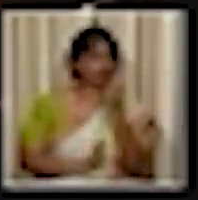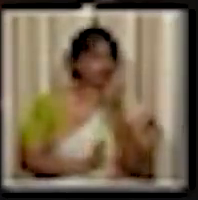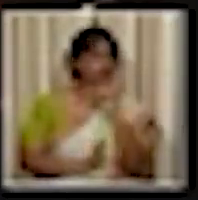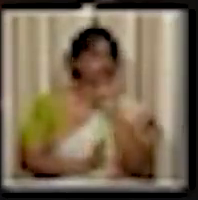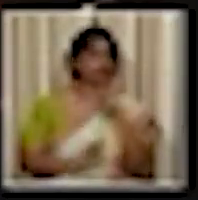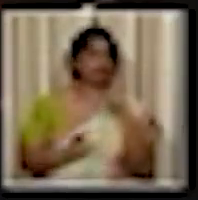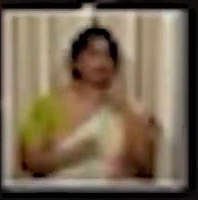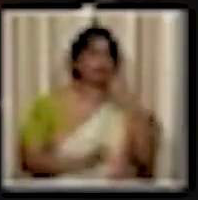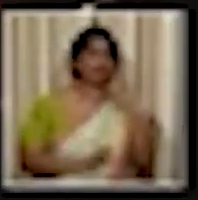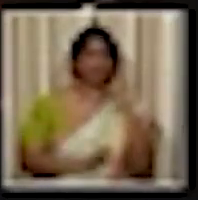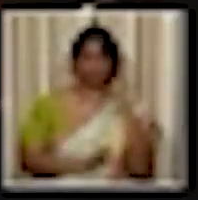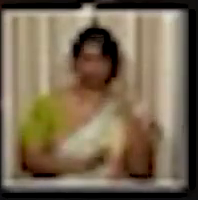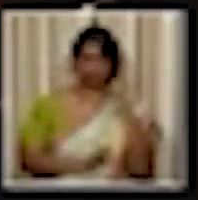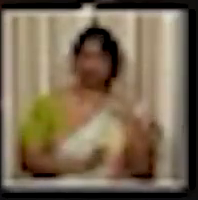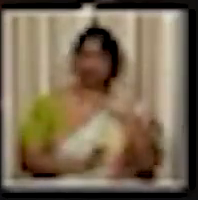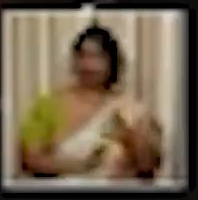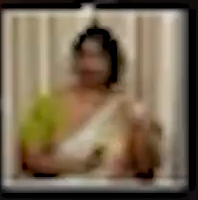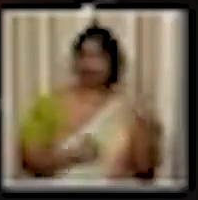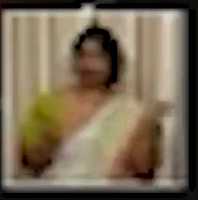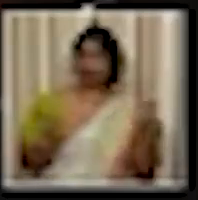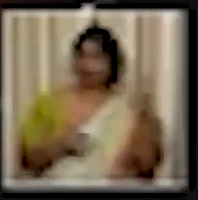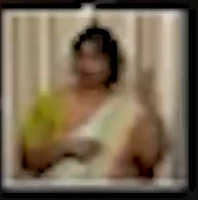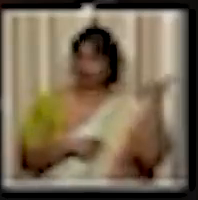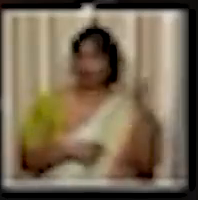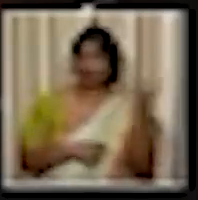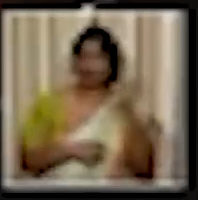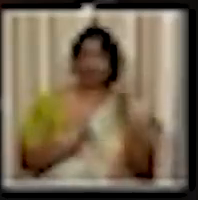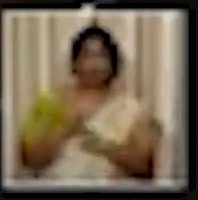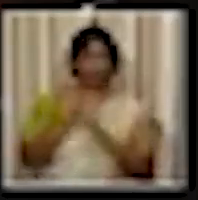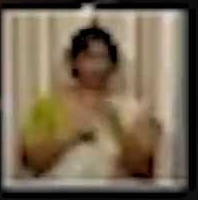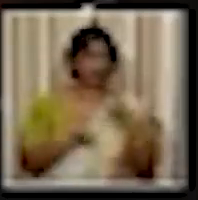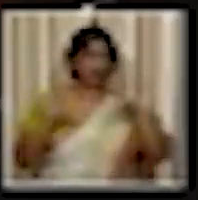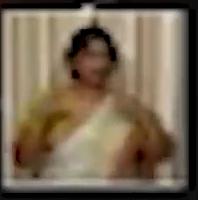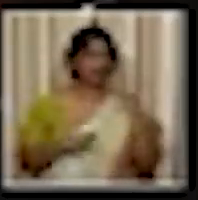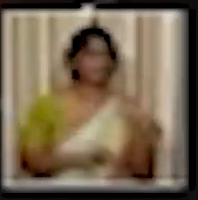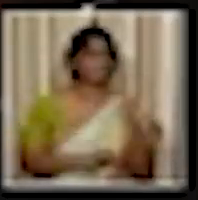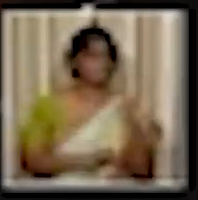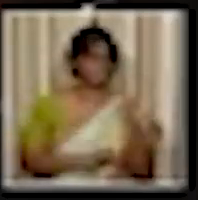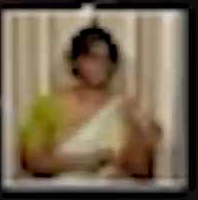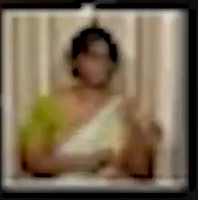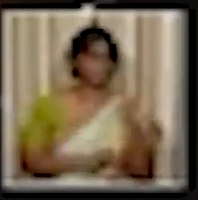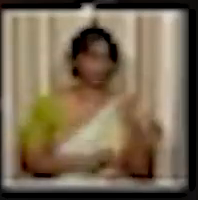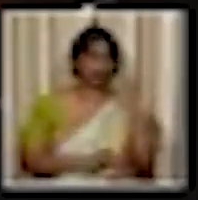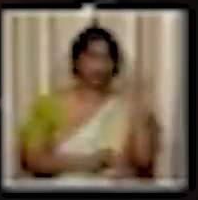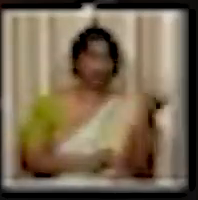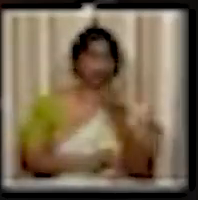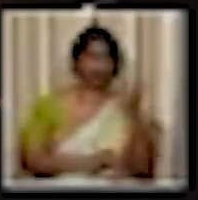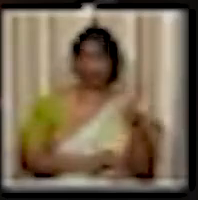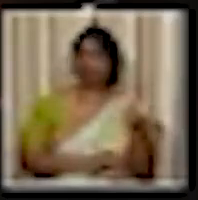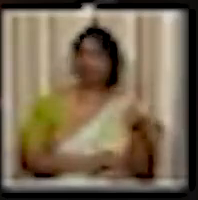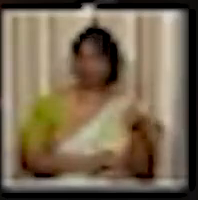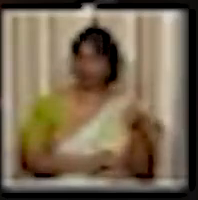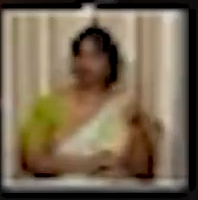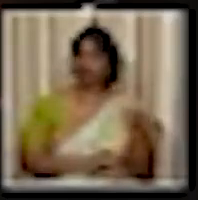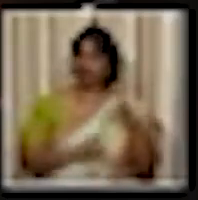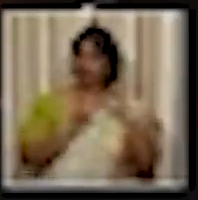කරලා තියෙන රුපියල් 180යි. නමුත් මාකට් එකේ ඒ ගලක් ඇමතුමා 750ක් වෙනවා. ඒ කියන්නේ කළු ගල්. එතකොට